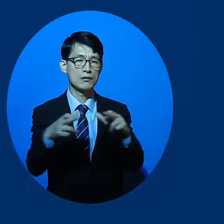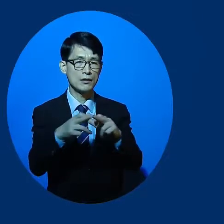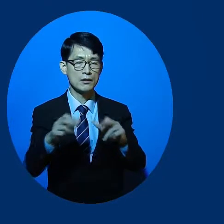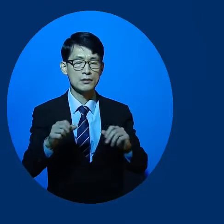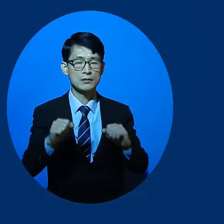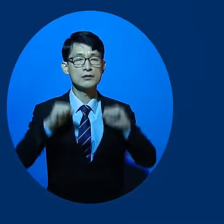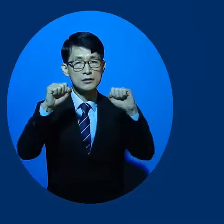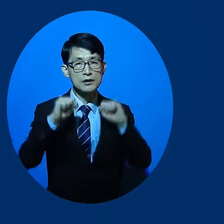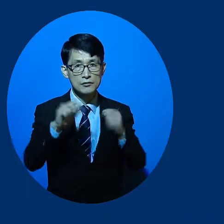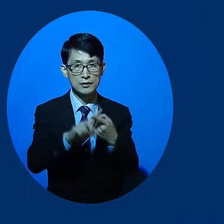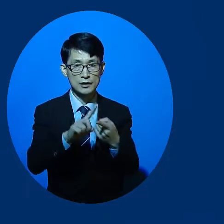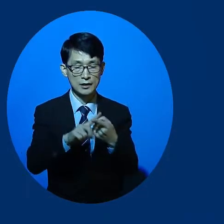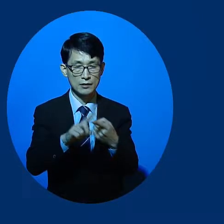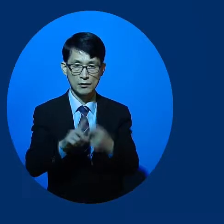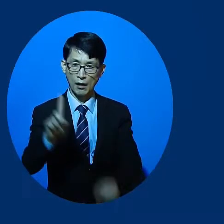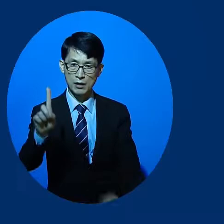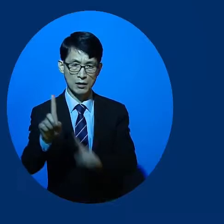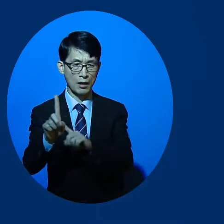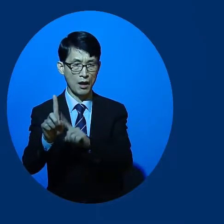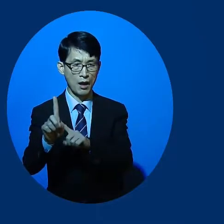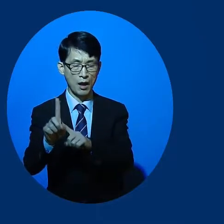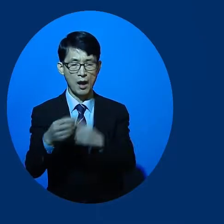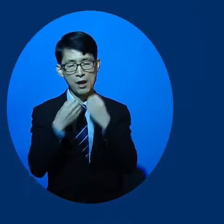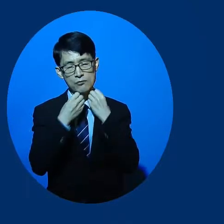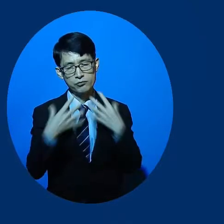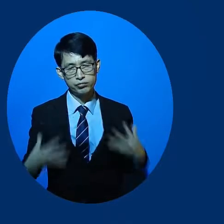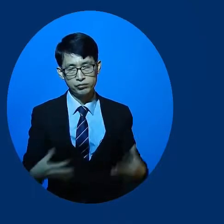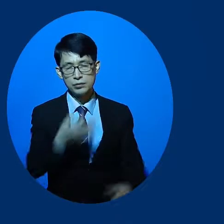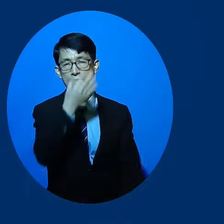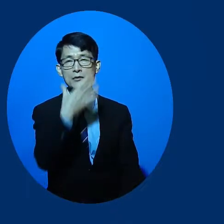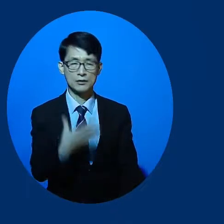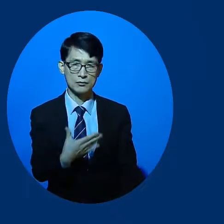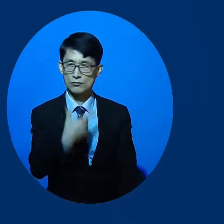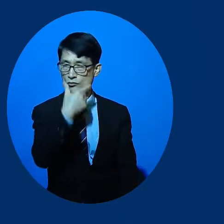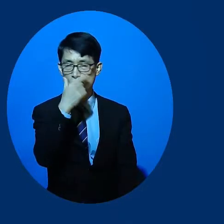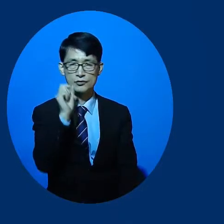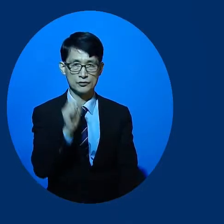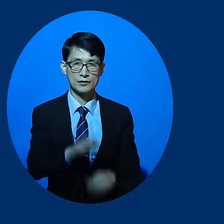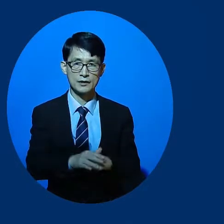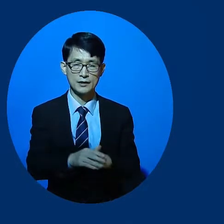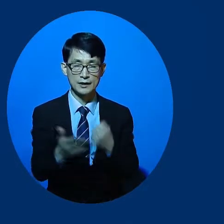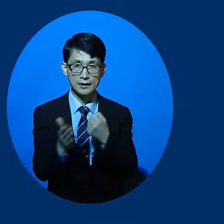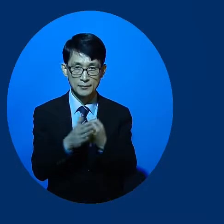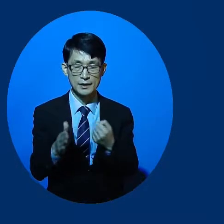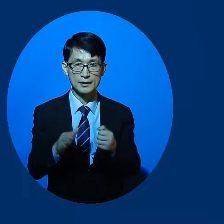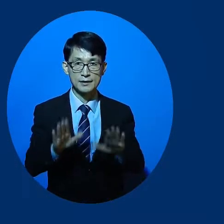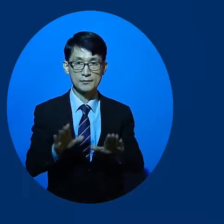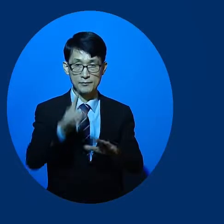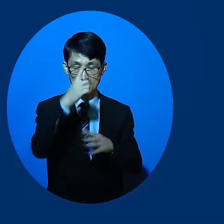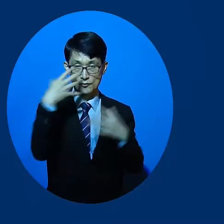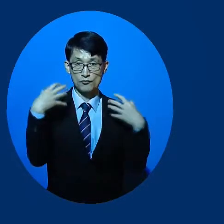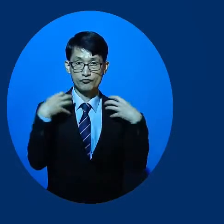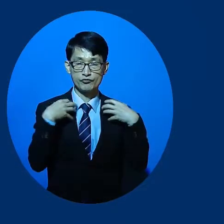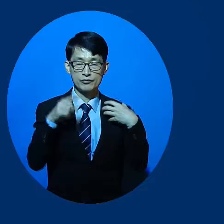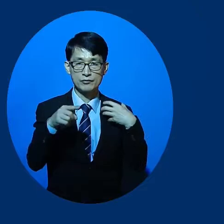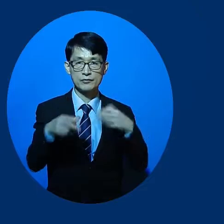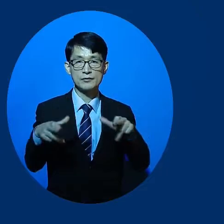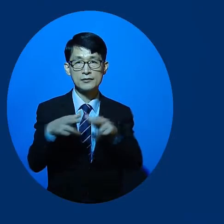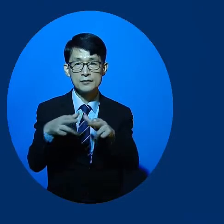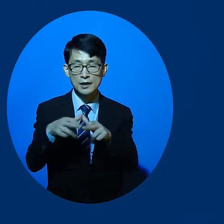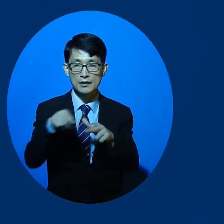대한 대응을 하기에는 인력이 턱없이 부족한 실정입니다. 또 현 정부는 또 장애인 체육